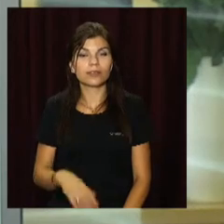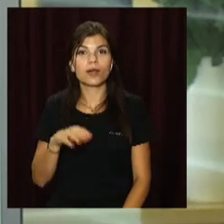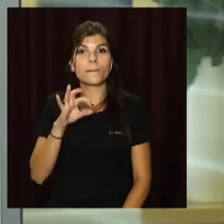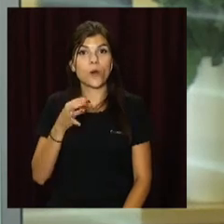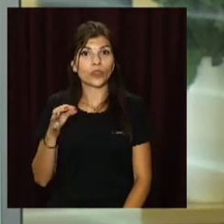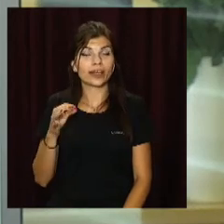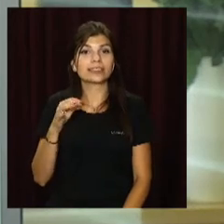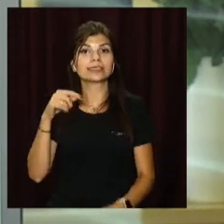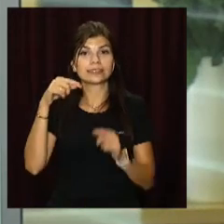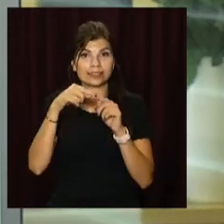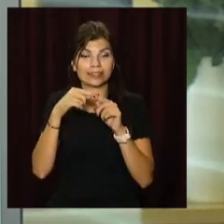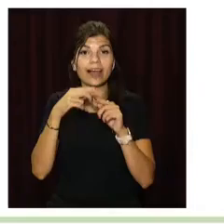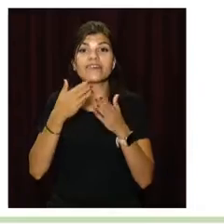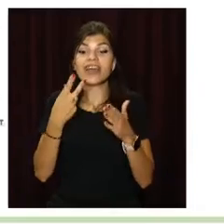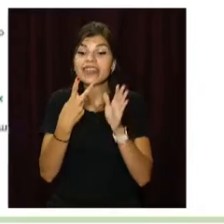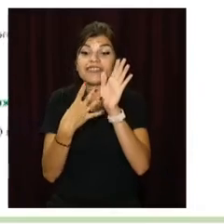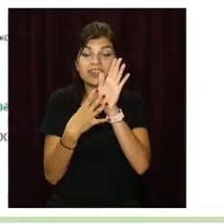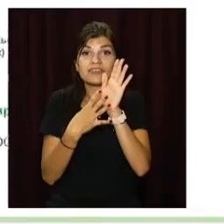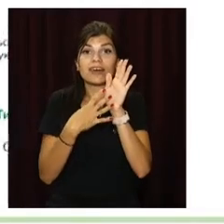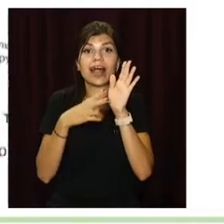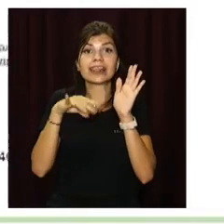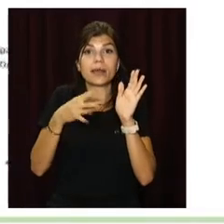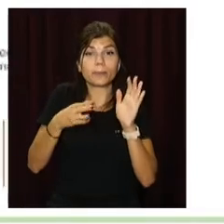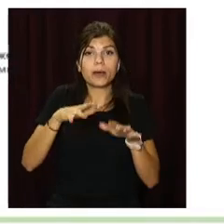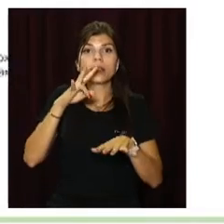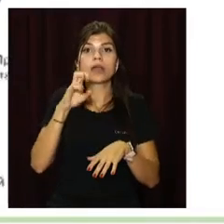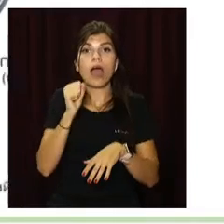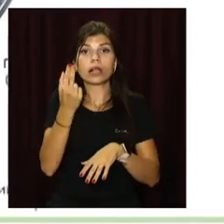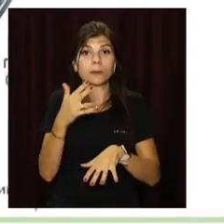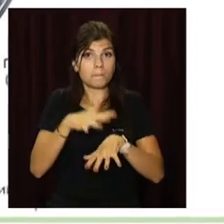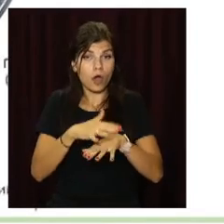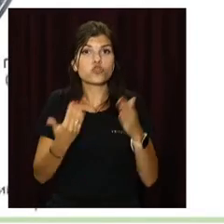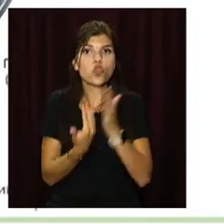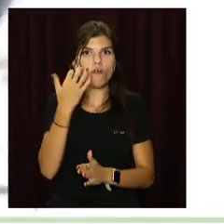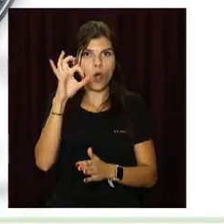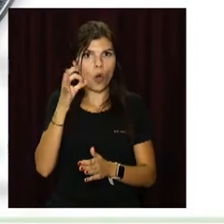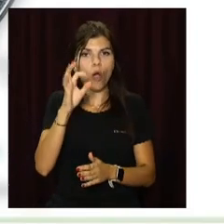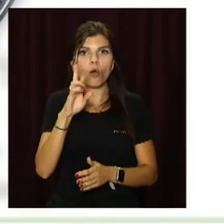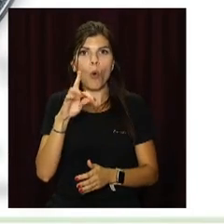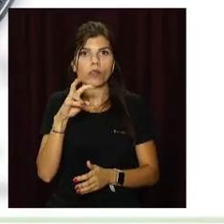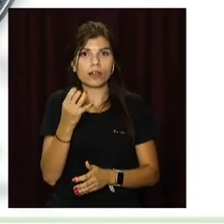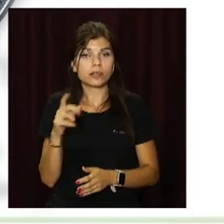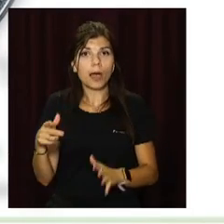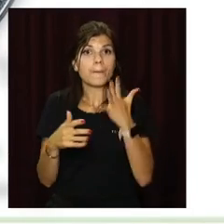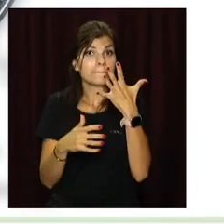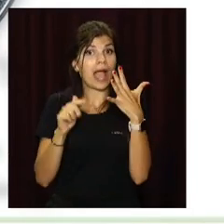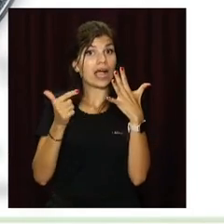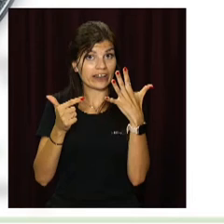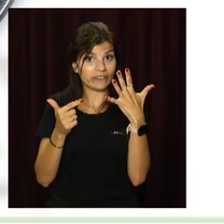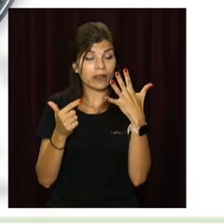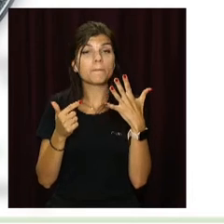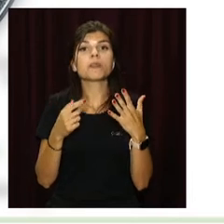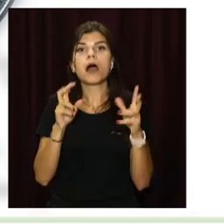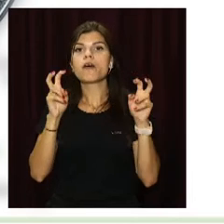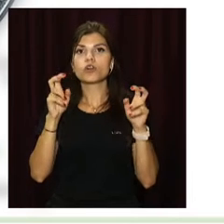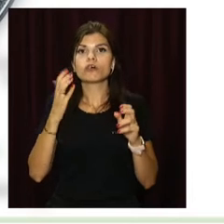Монета із гривою. Від 29 липня Нацбанк України вводить в обіг нову колекційну монету, її номінал 5 гривень. А